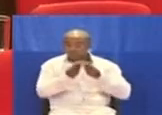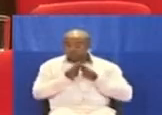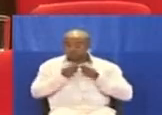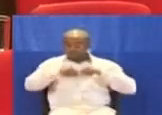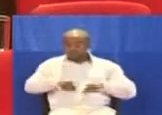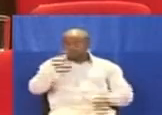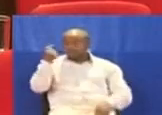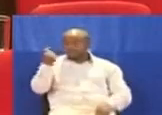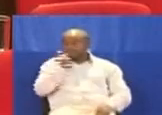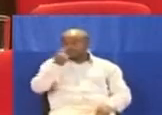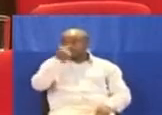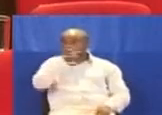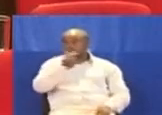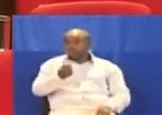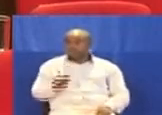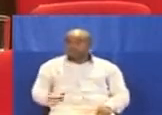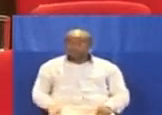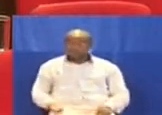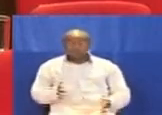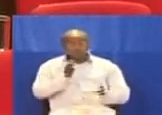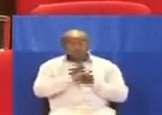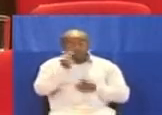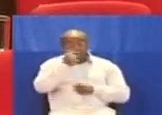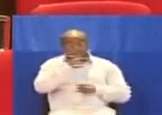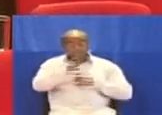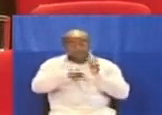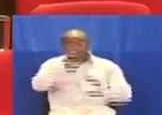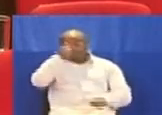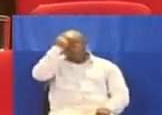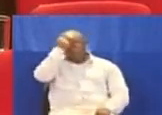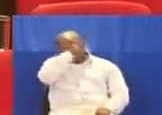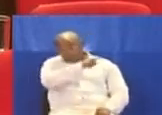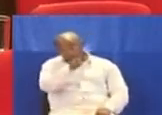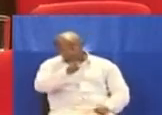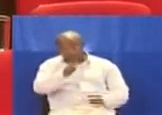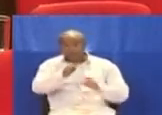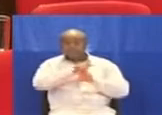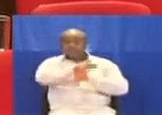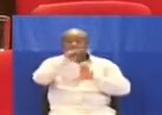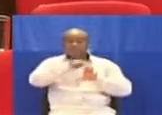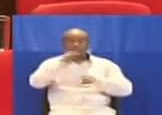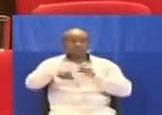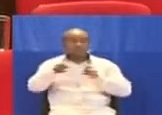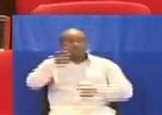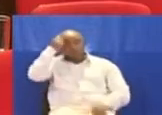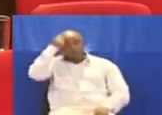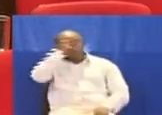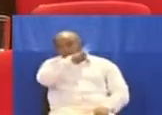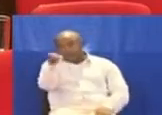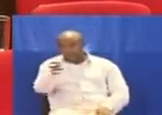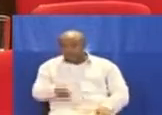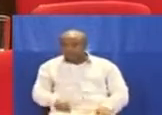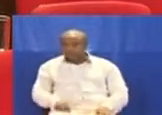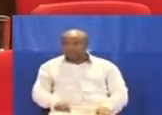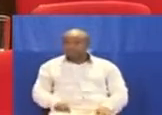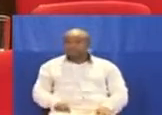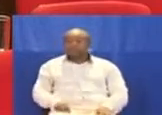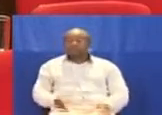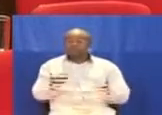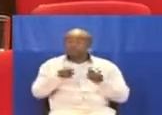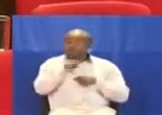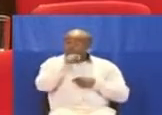ni dhahiri Tanzania itakukumbuka, Afrika itakukumbuka na dunia itakukumbuka. Umekuwa